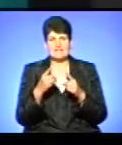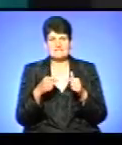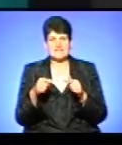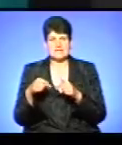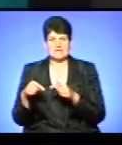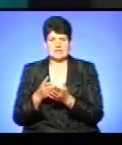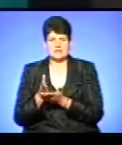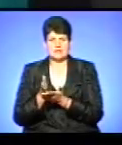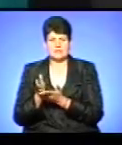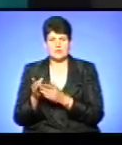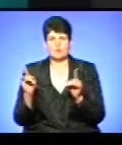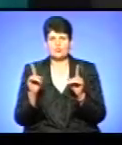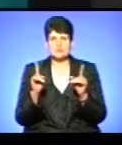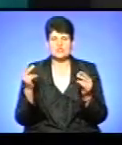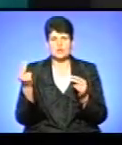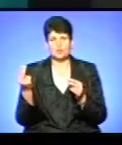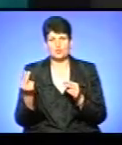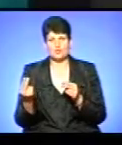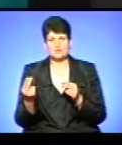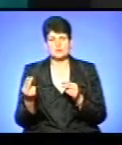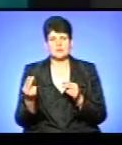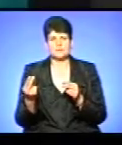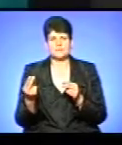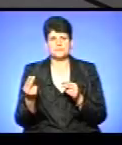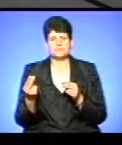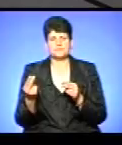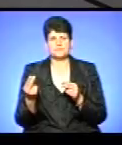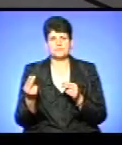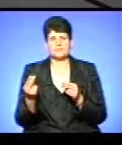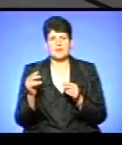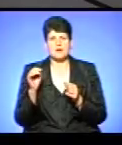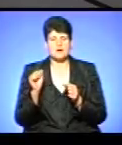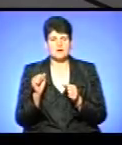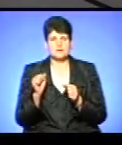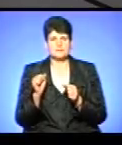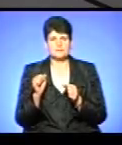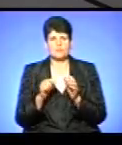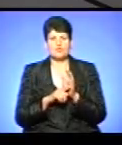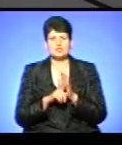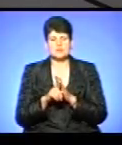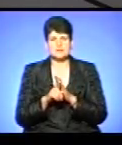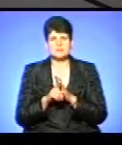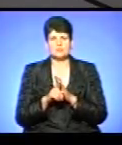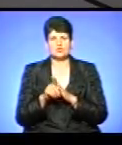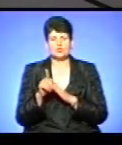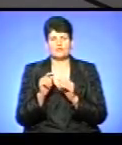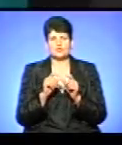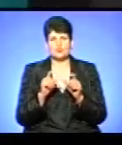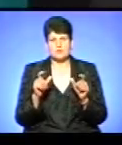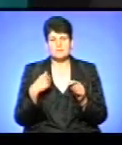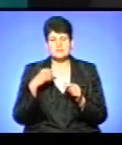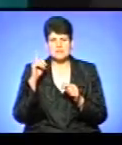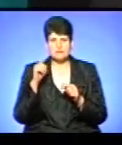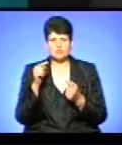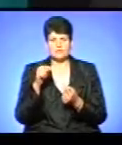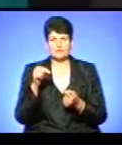напрямки – музичний, художній і хореографічний. А починаючи з початкової школи, ми знаємо, що